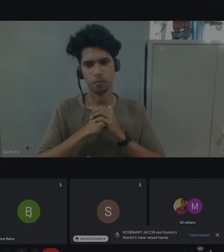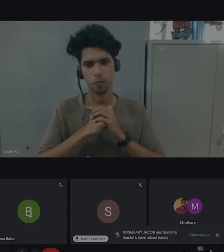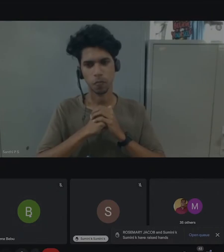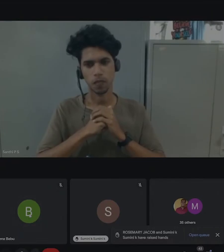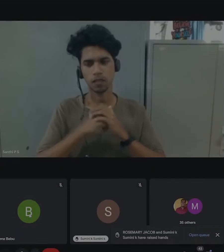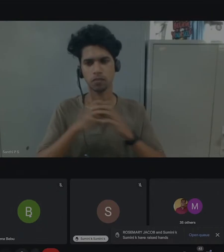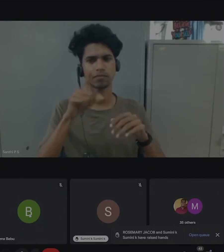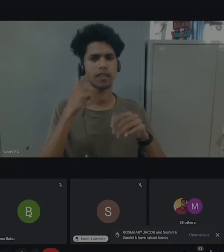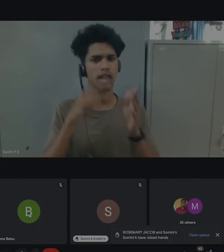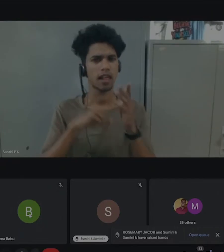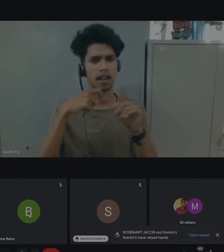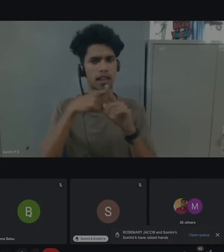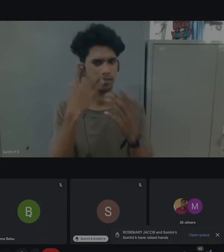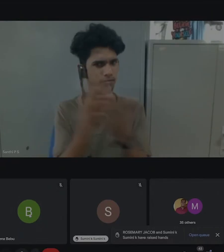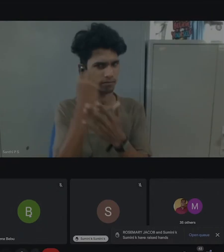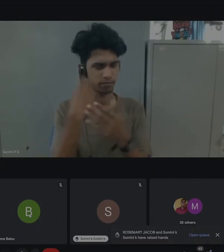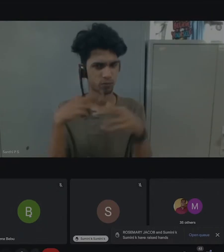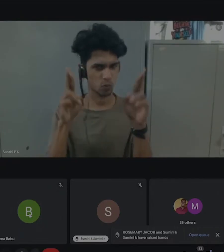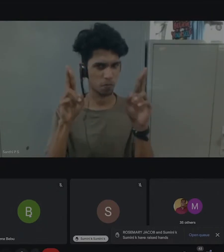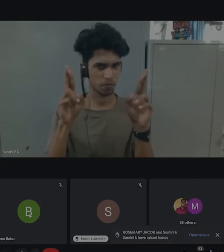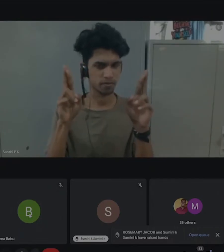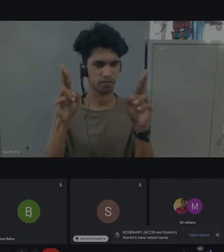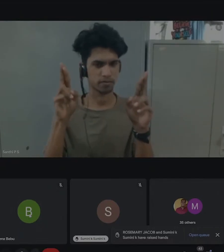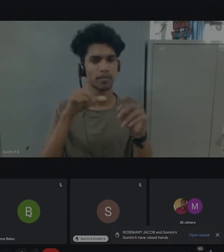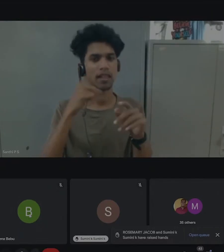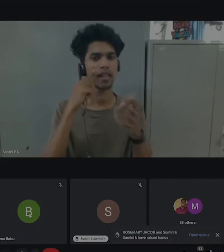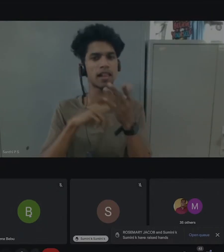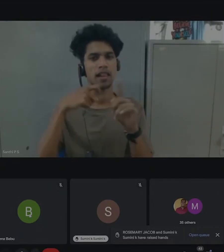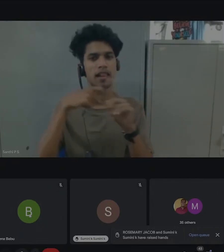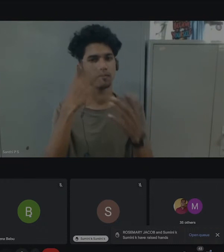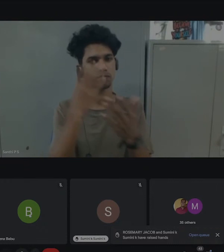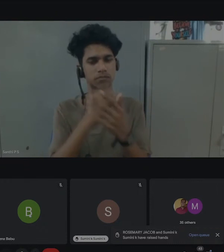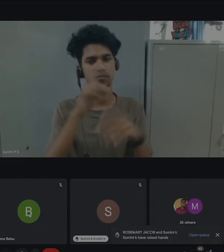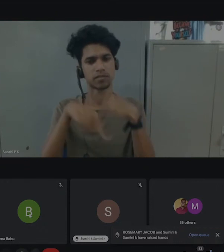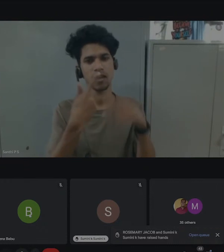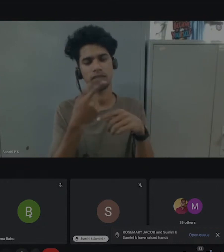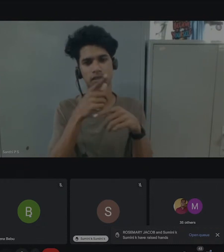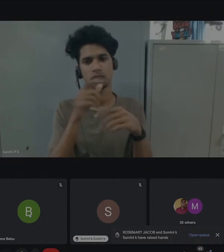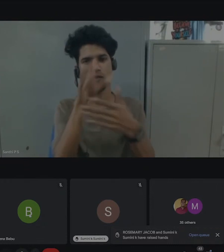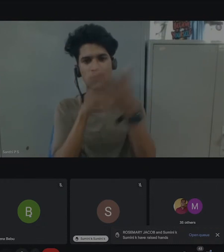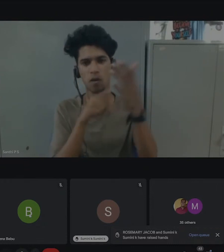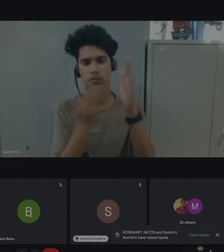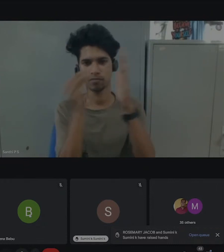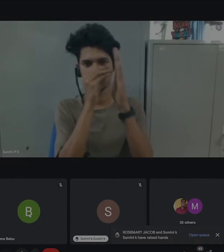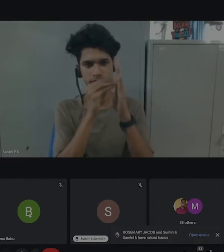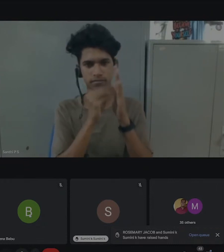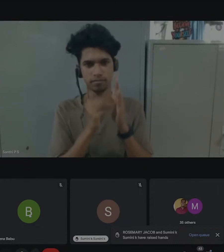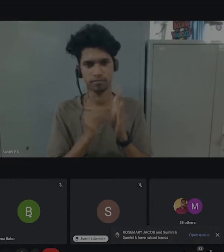ലിങ്ക് കിട്ടിയെന്ന് പ്രതീക്ഷിക്കുന്നു. ലിങ്ക് ക്ലിക്ക് ചെയ്ത് ചോദ്യാവലി പൂരിപ്പിക്കേണ്ടതാണ്.